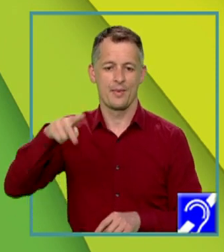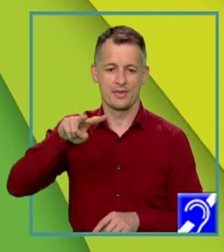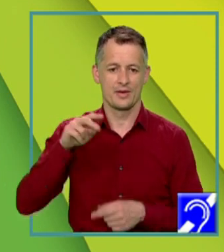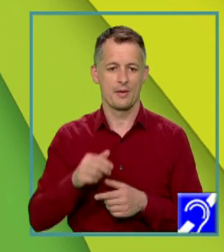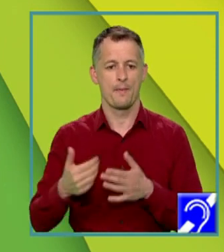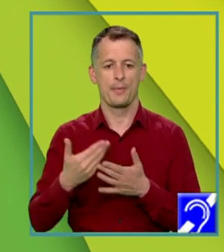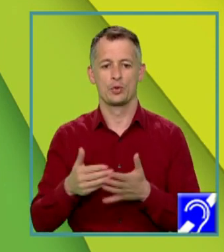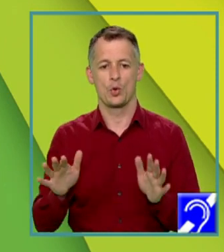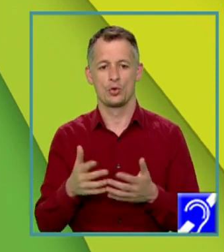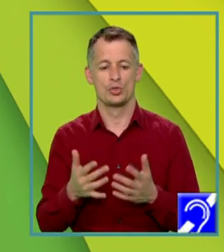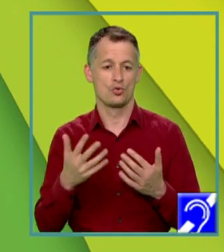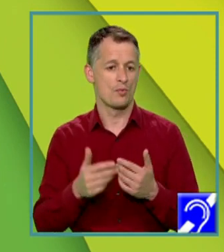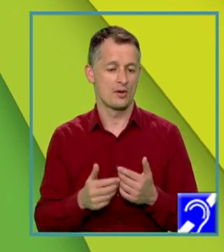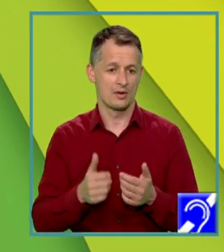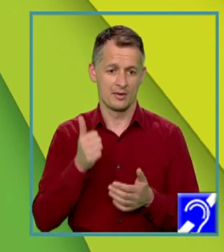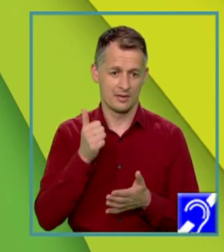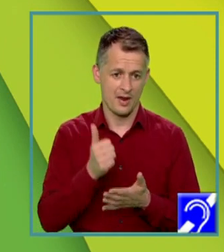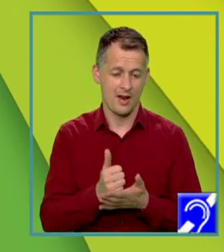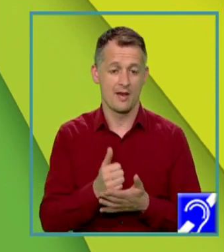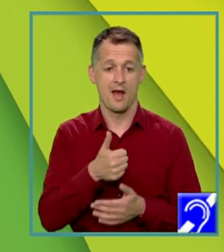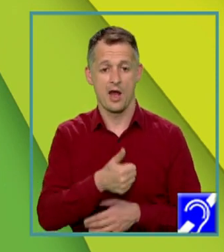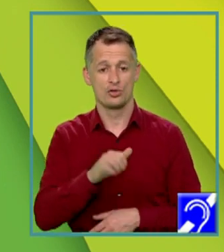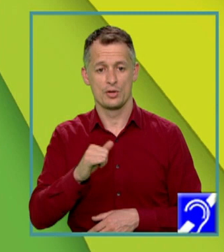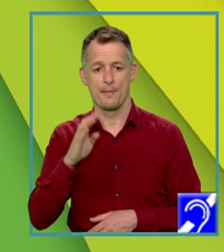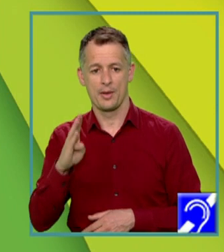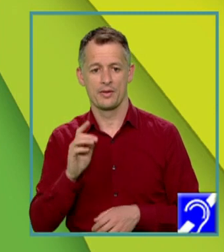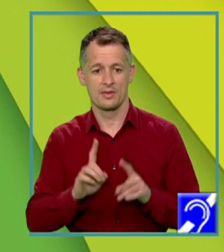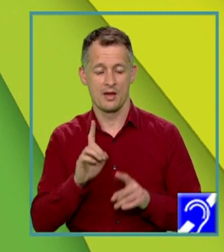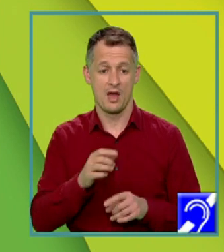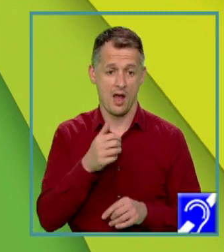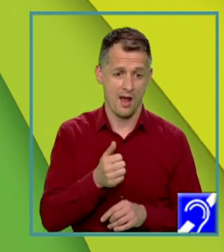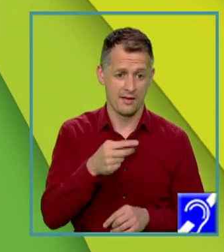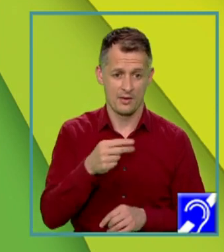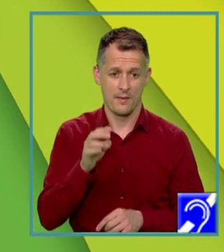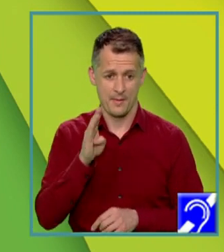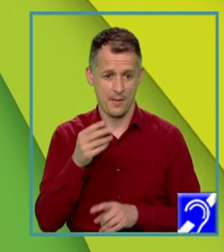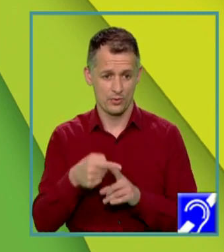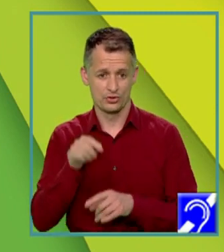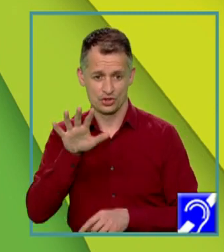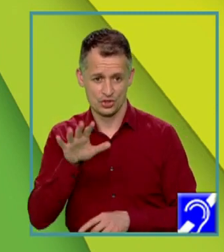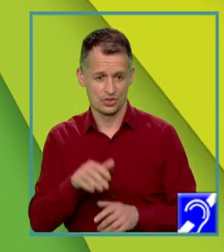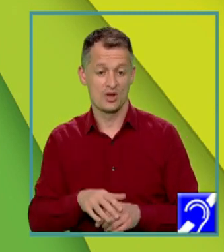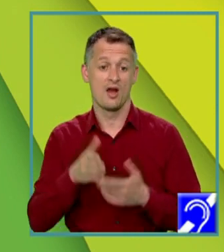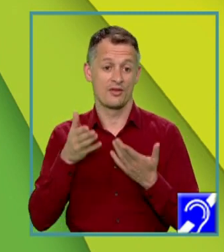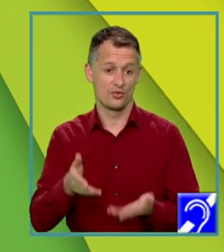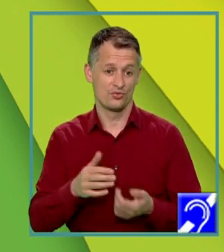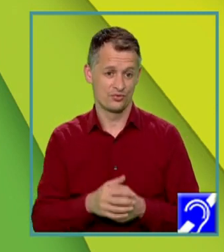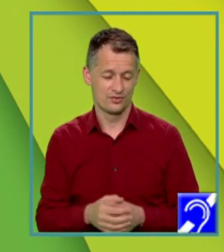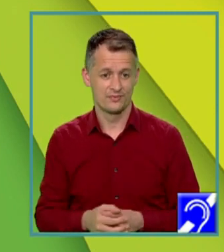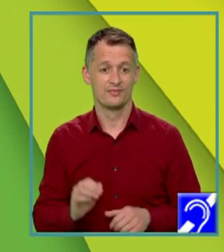pentru orice numere reale a și b dacă a egal cu b plus 5 atunci